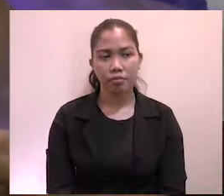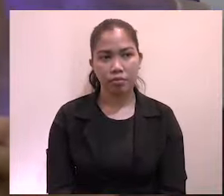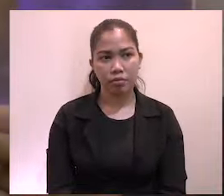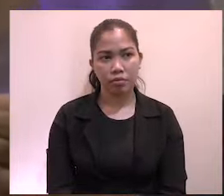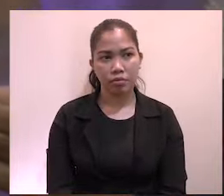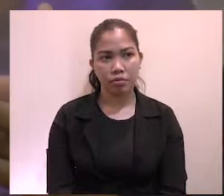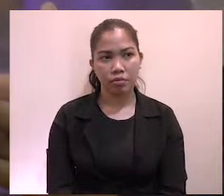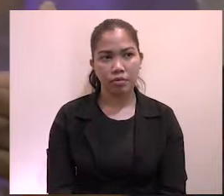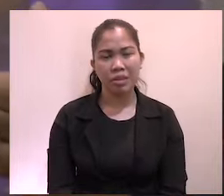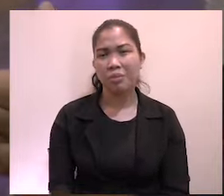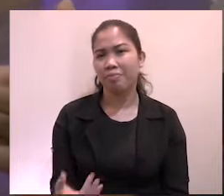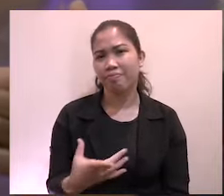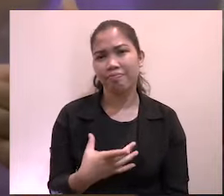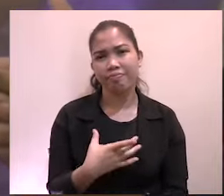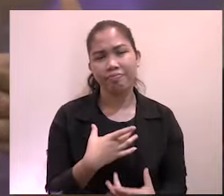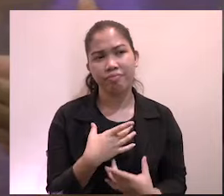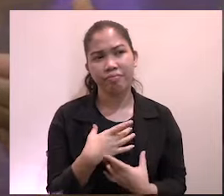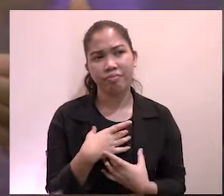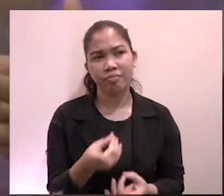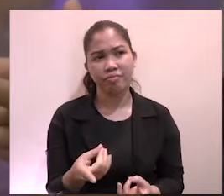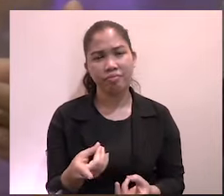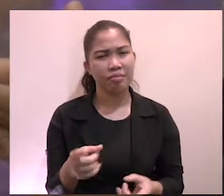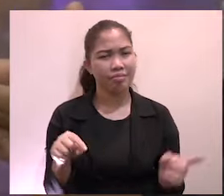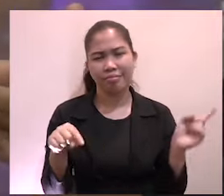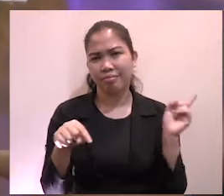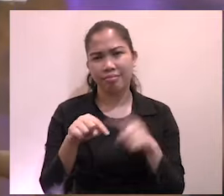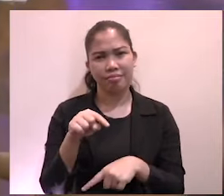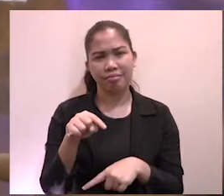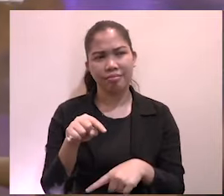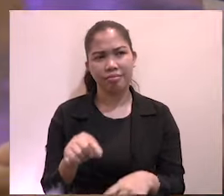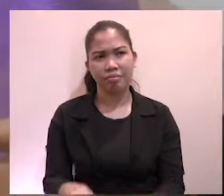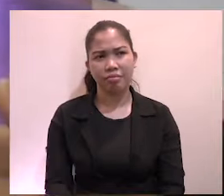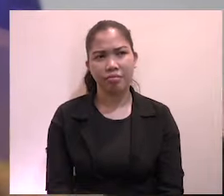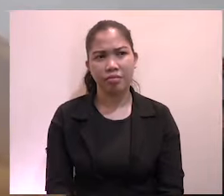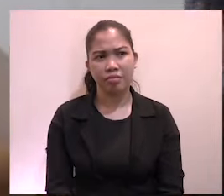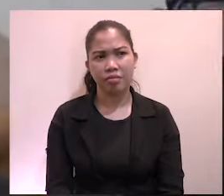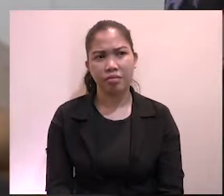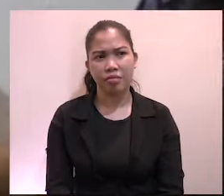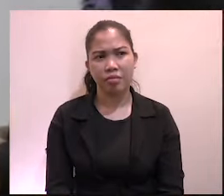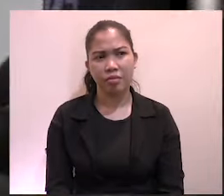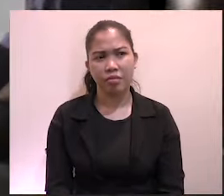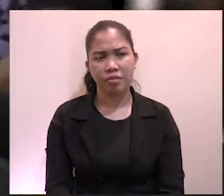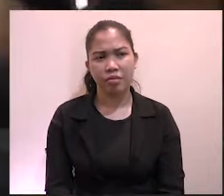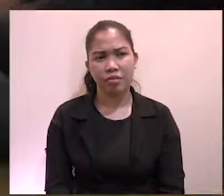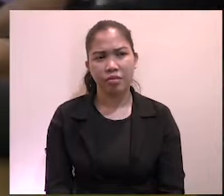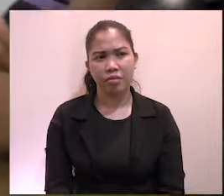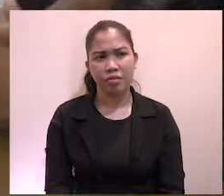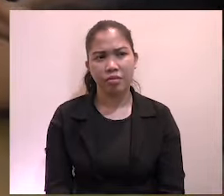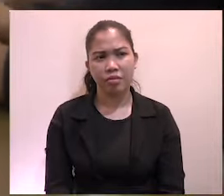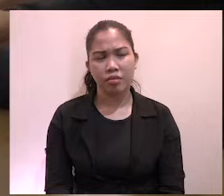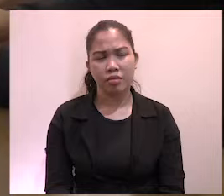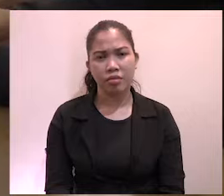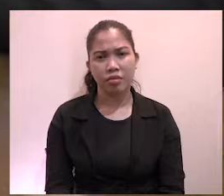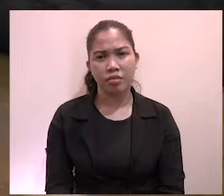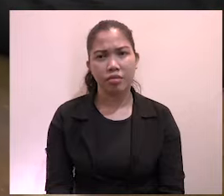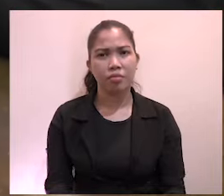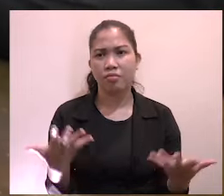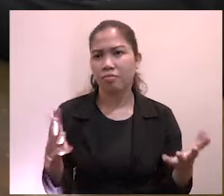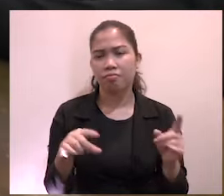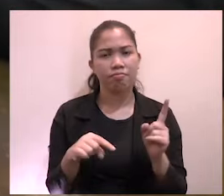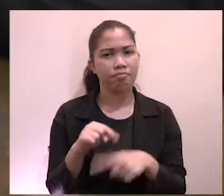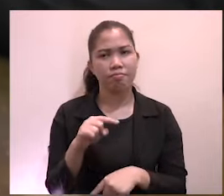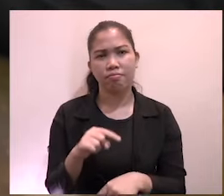Gusto yung kumano. Hindi naman pwede siguro. Ikaw, Andro, ano? Masasali niya? Sa